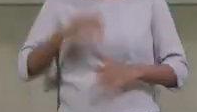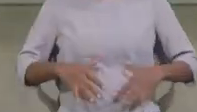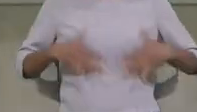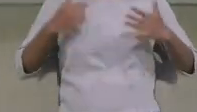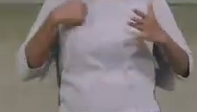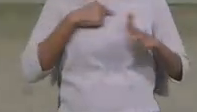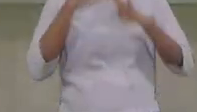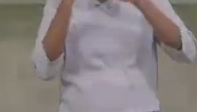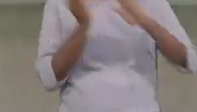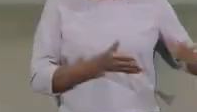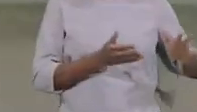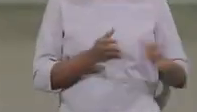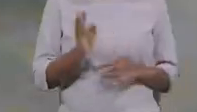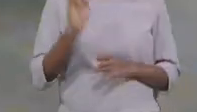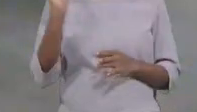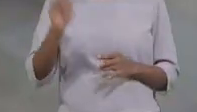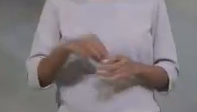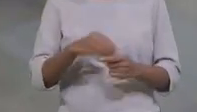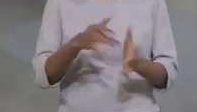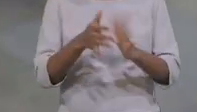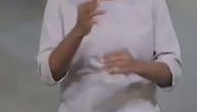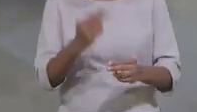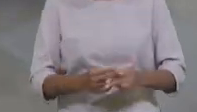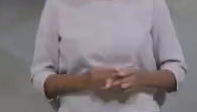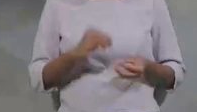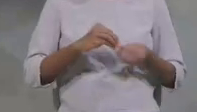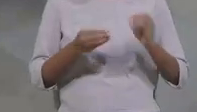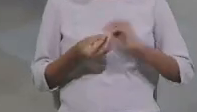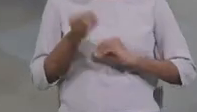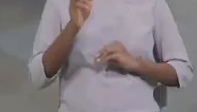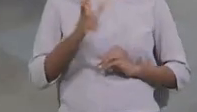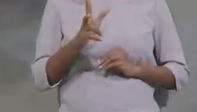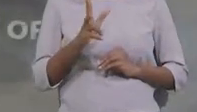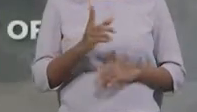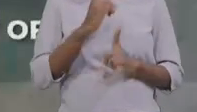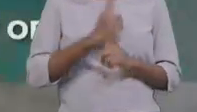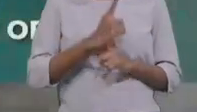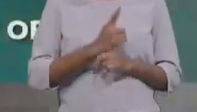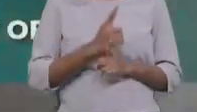vie, nous les abandonnons au nom de Jésus. Troisièmement,